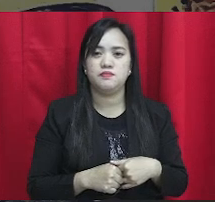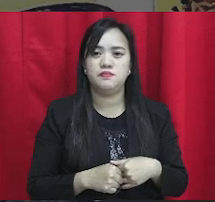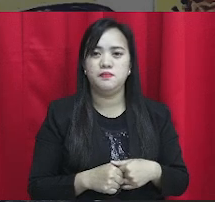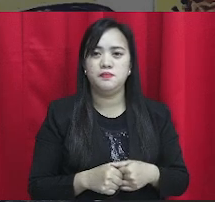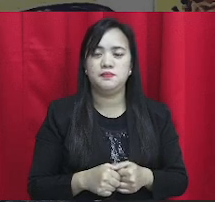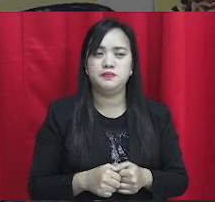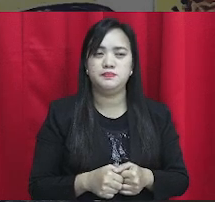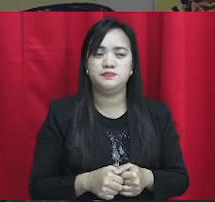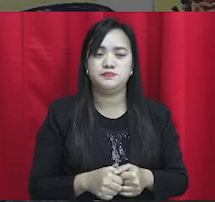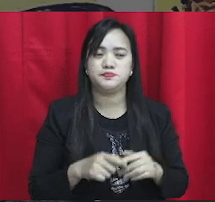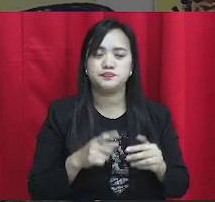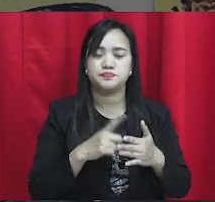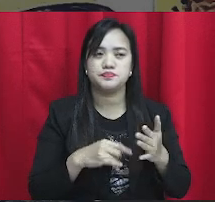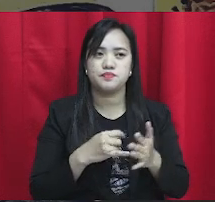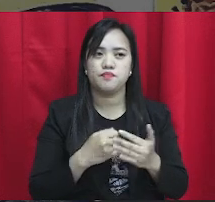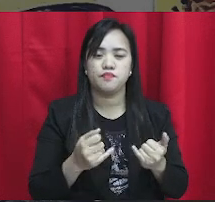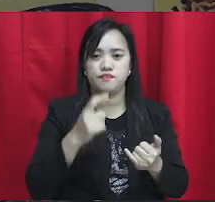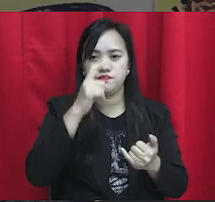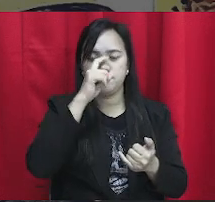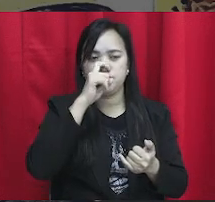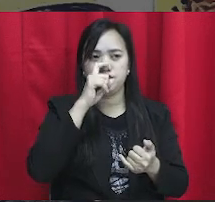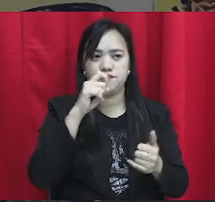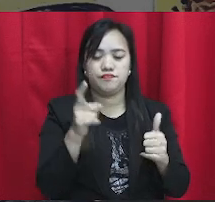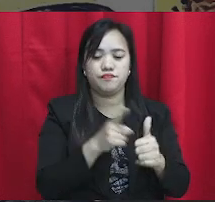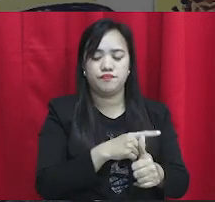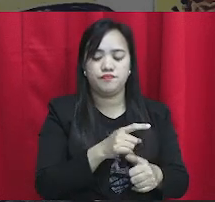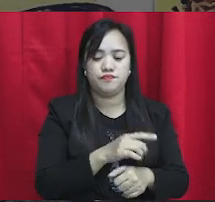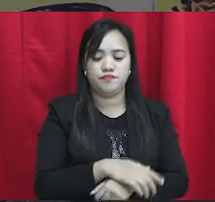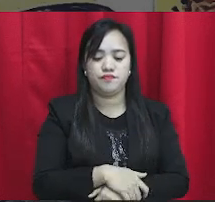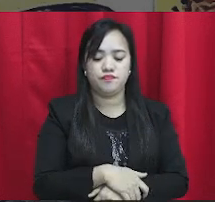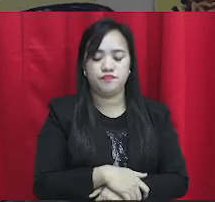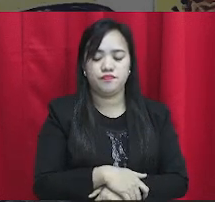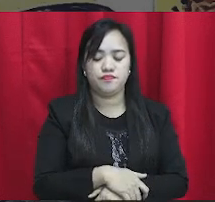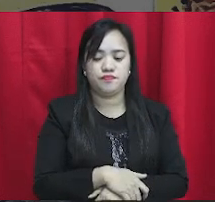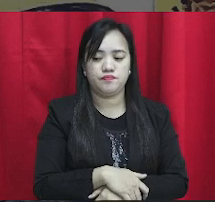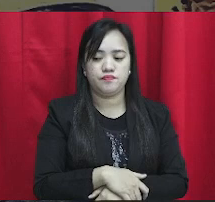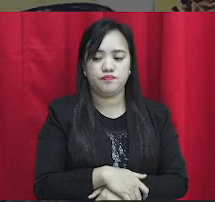nyo? Yung taon yung panganay yung anak mo? Mga,